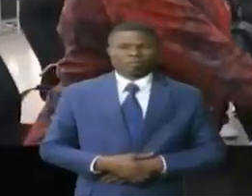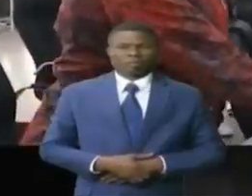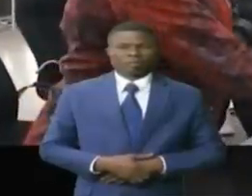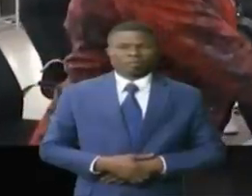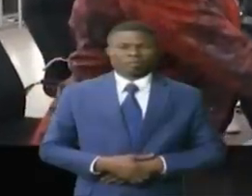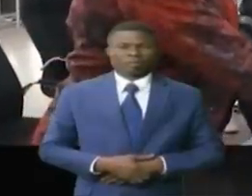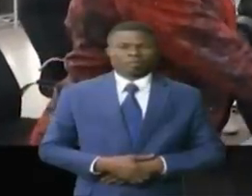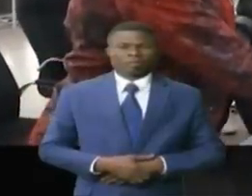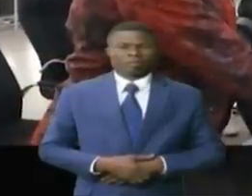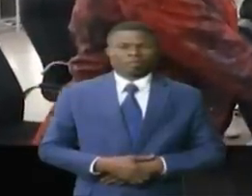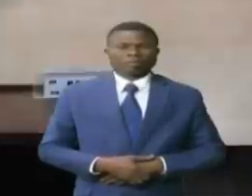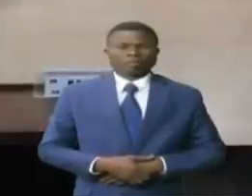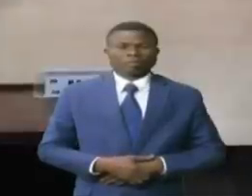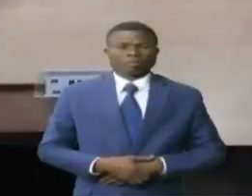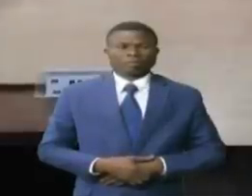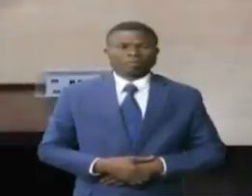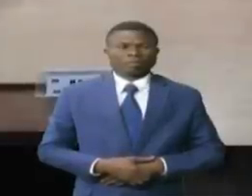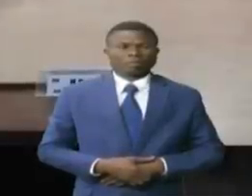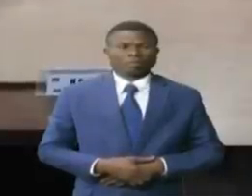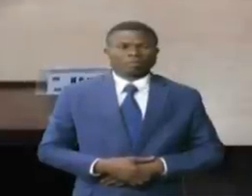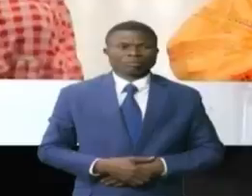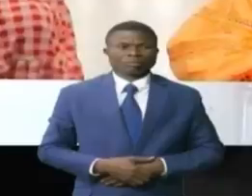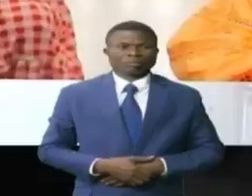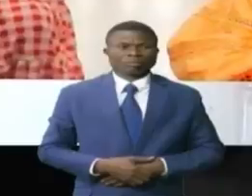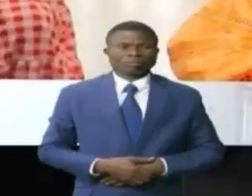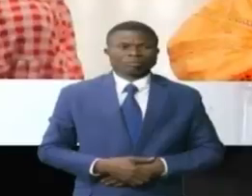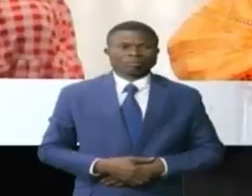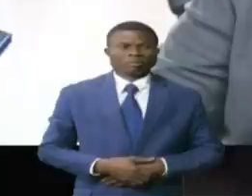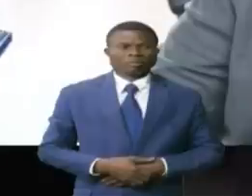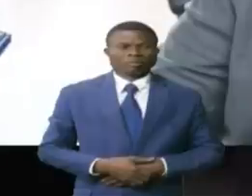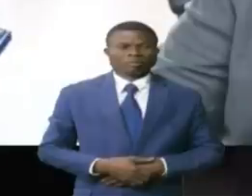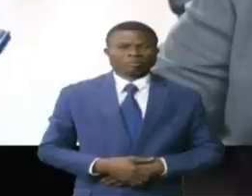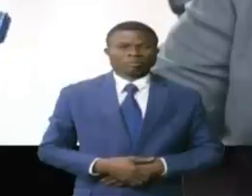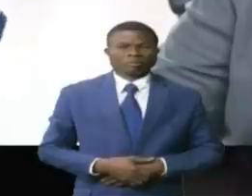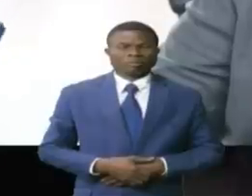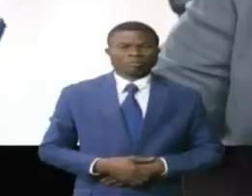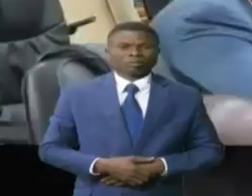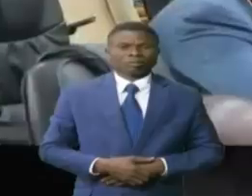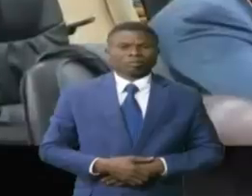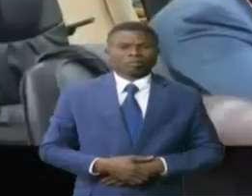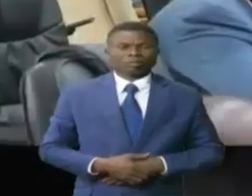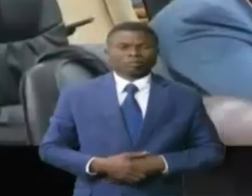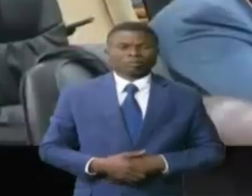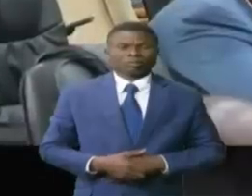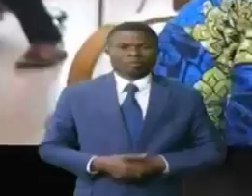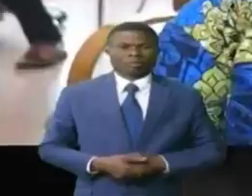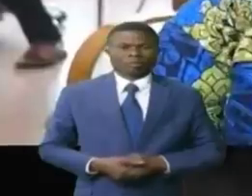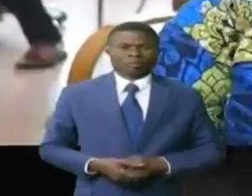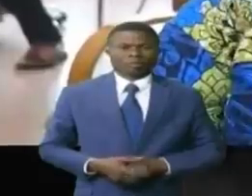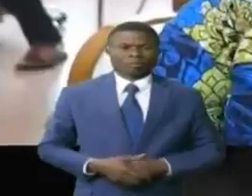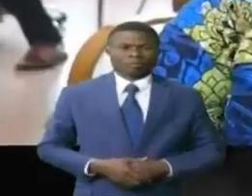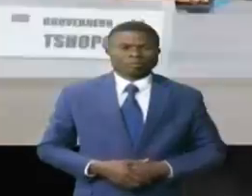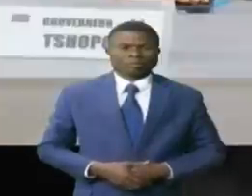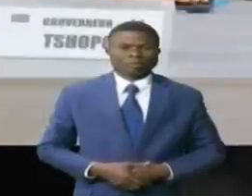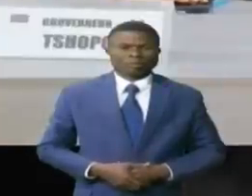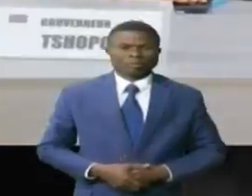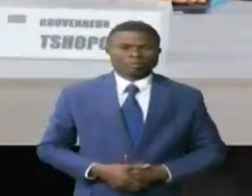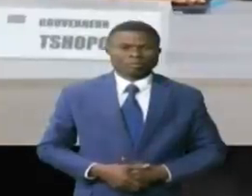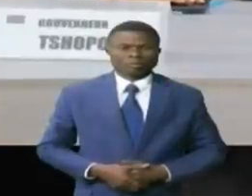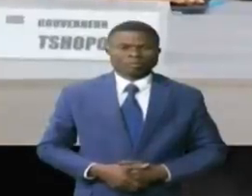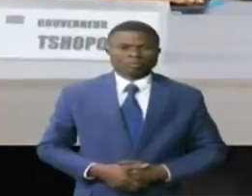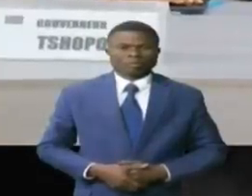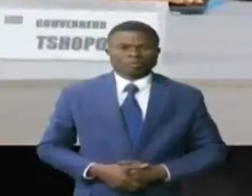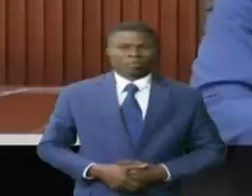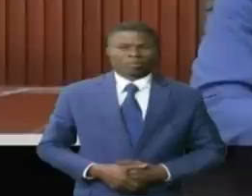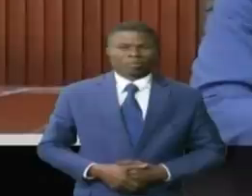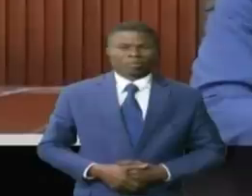essentiels. Ce vade-mecum des membres de l'Union sacrée de la Nation, reparti en 9 chapitres et 76 articles, a été clairement expliqué article